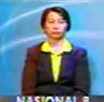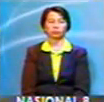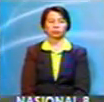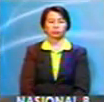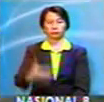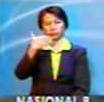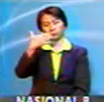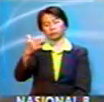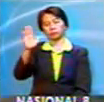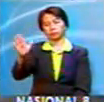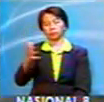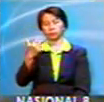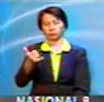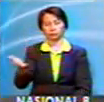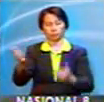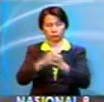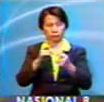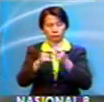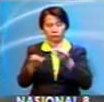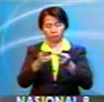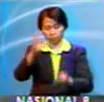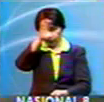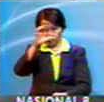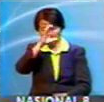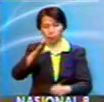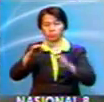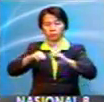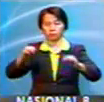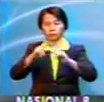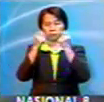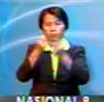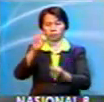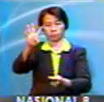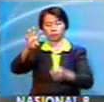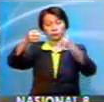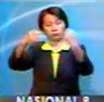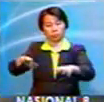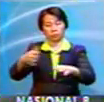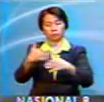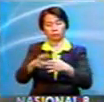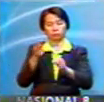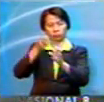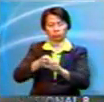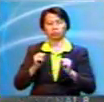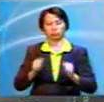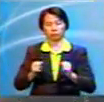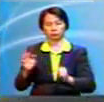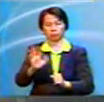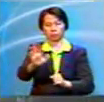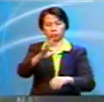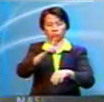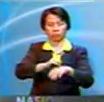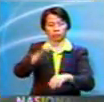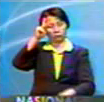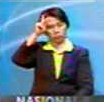Terima kasih, Hatta. Dan kita kembali kepada usaha mencari seorang pelajar tingkatan 4 yang hilang selepas menyertai perlumbaan maraton di